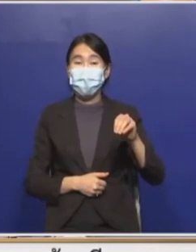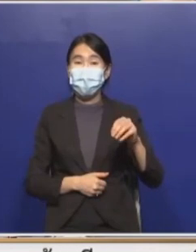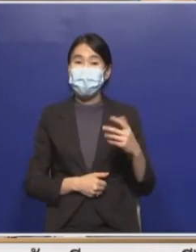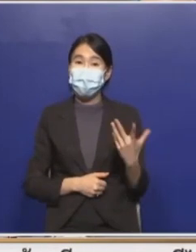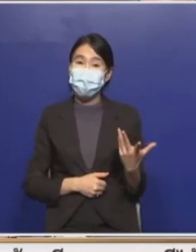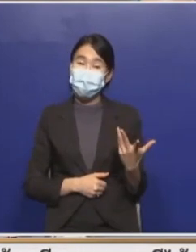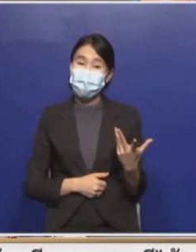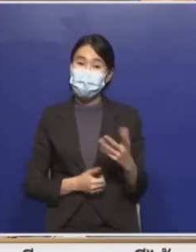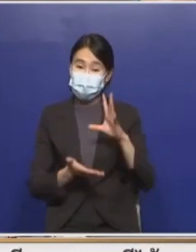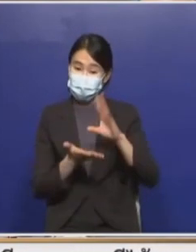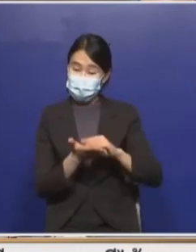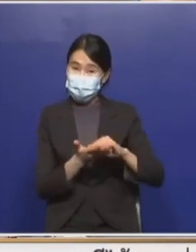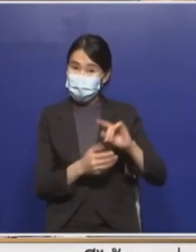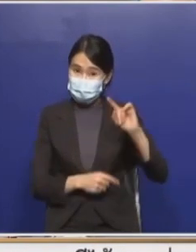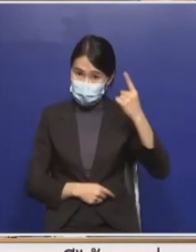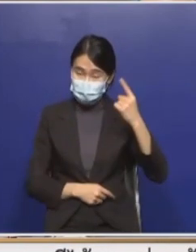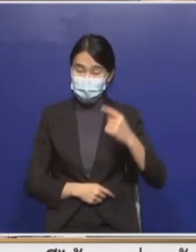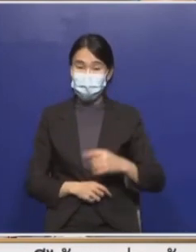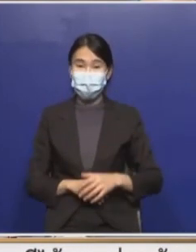สถิติใหม่นะครับ